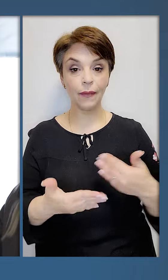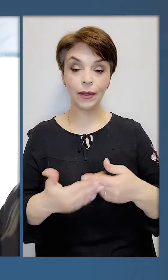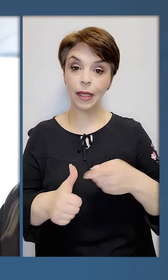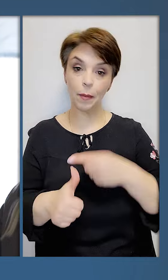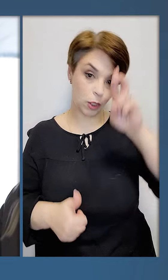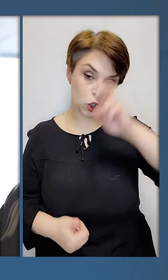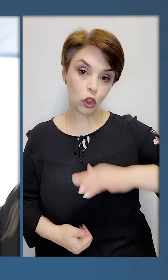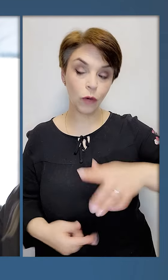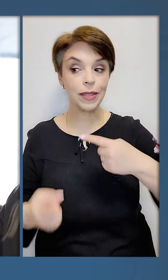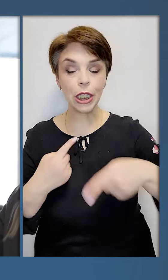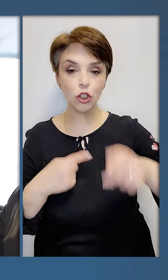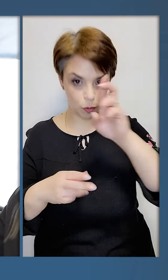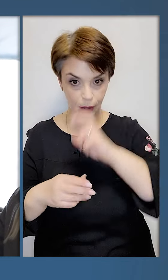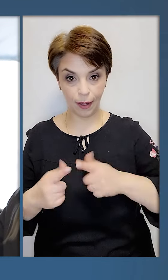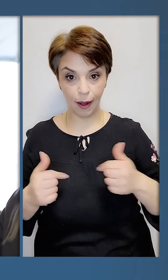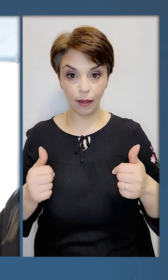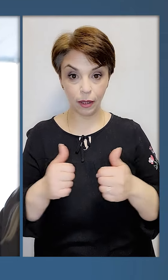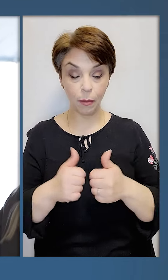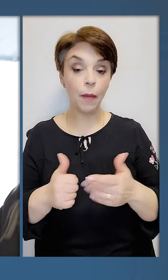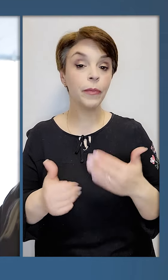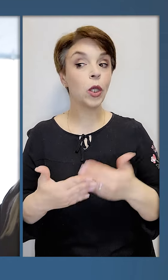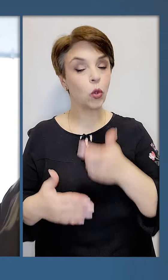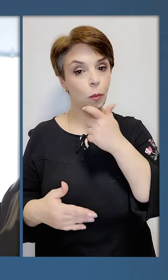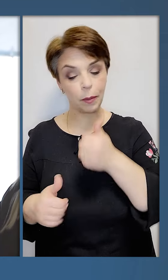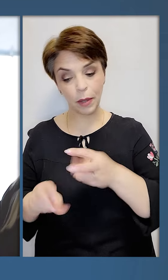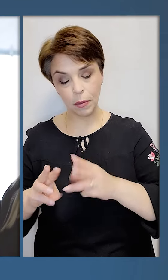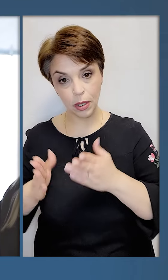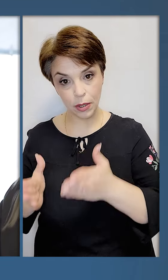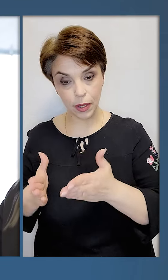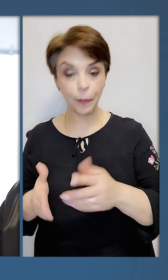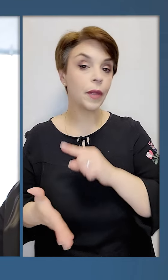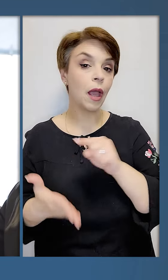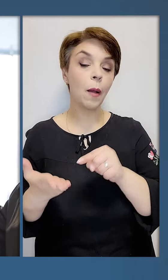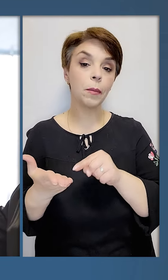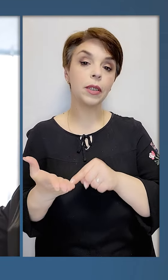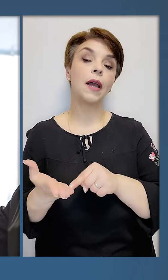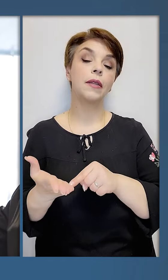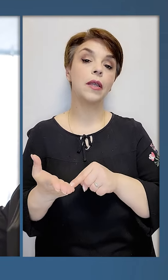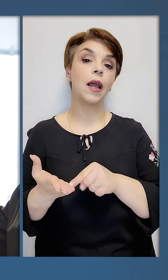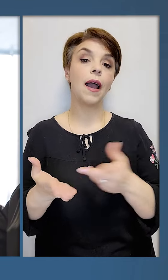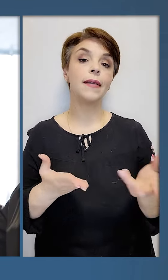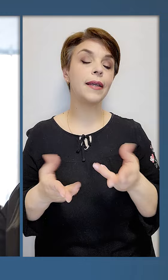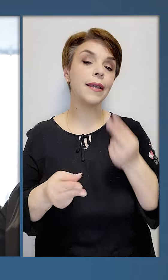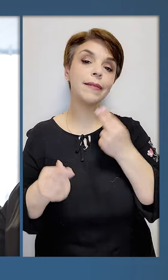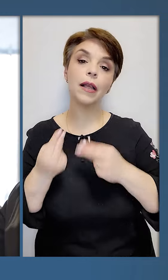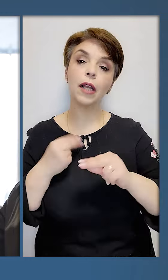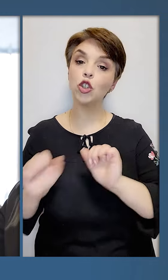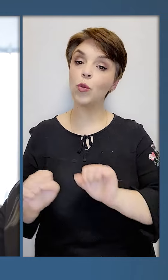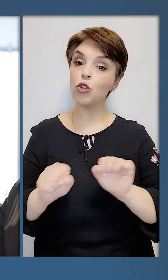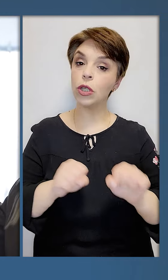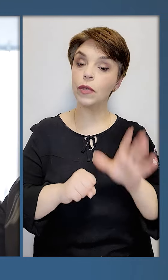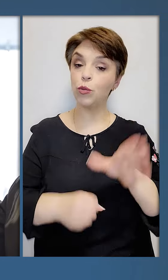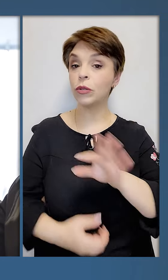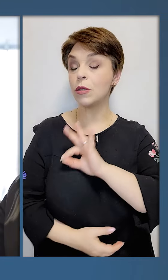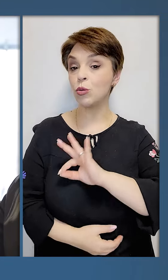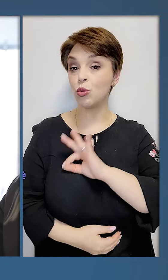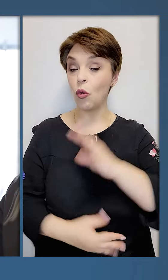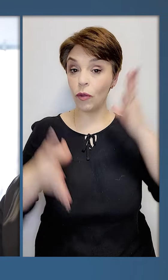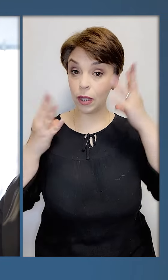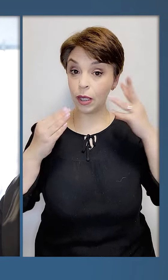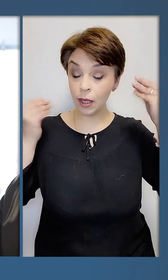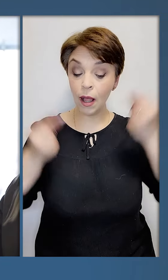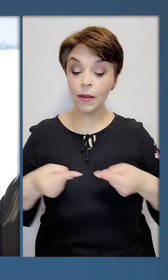імені держави з іншими країнами? І до пана прем'єр-міністра питання, які найкращі можливості буде